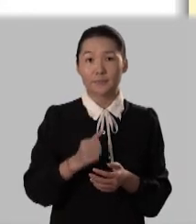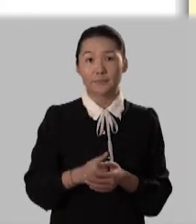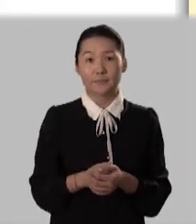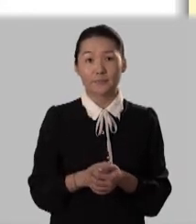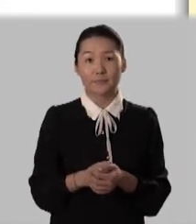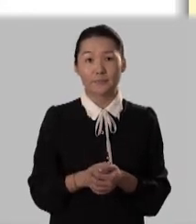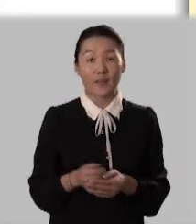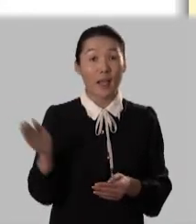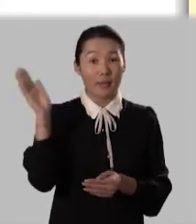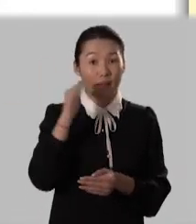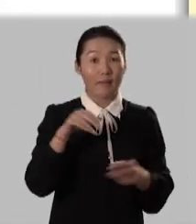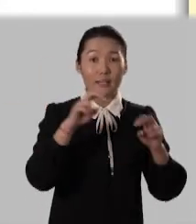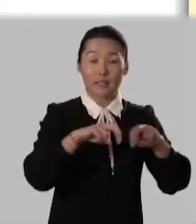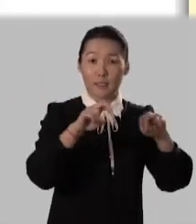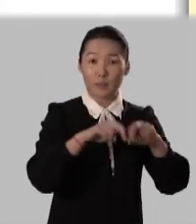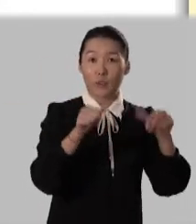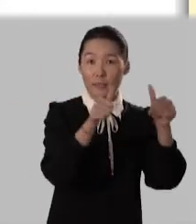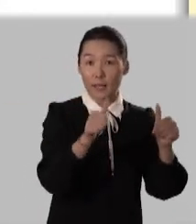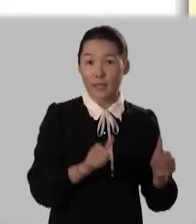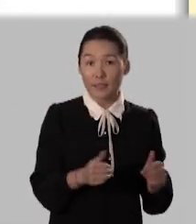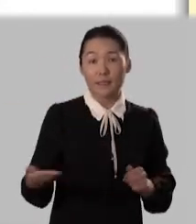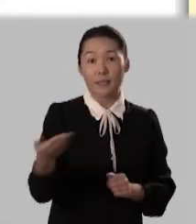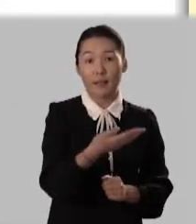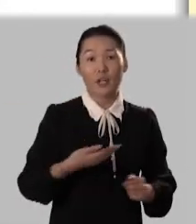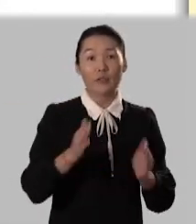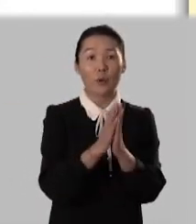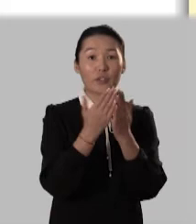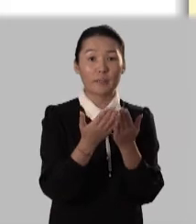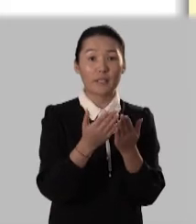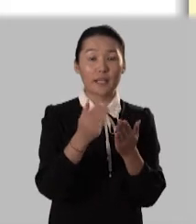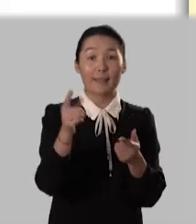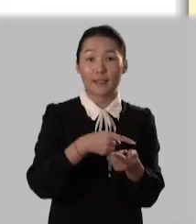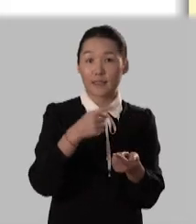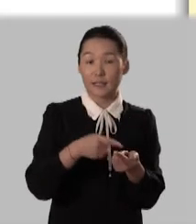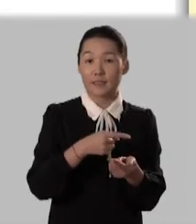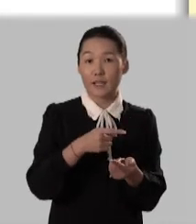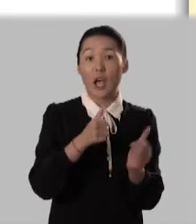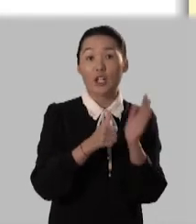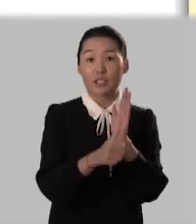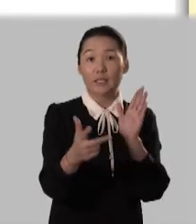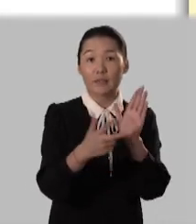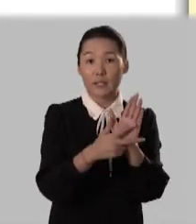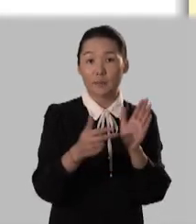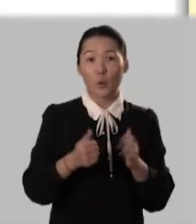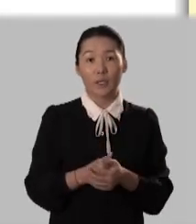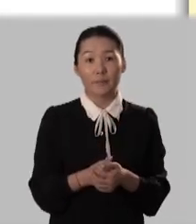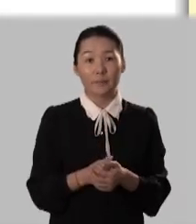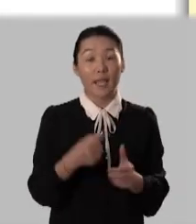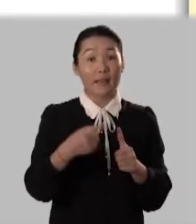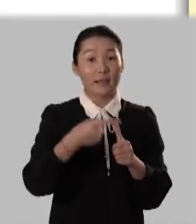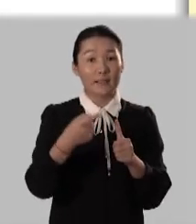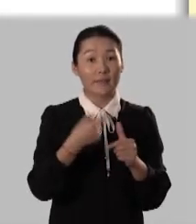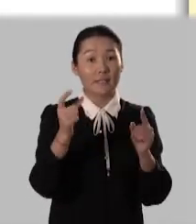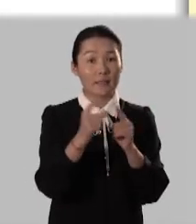давайте рассмотрим картинки нашего учебника на страница 68 назовите слова